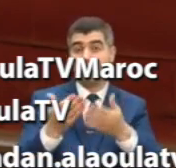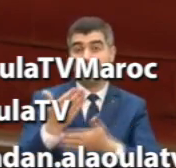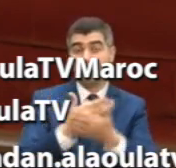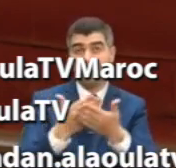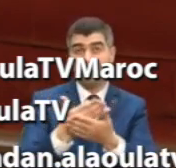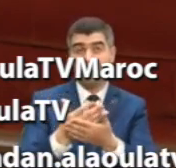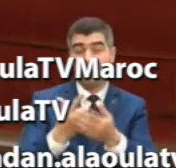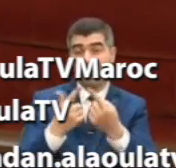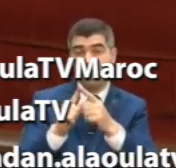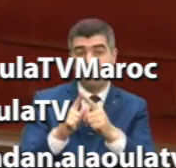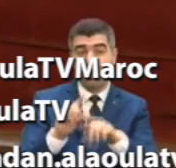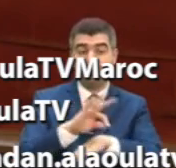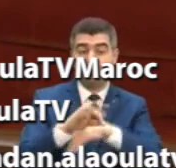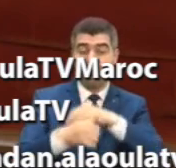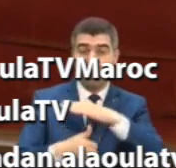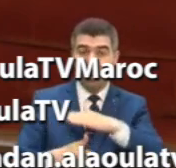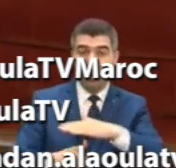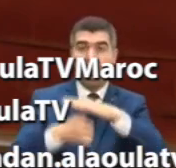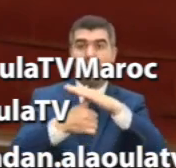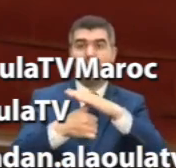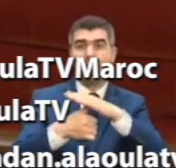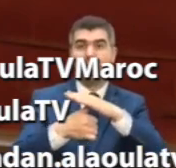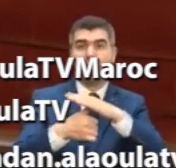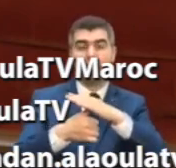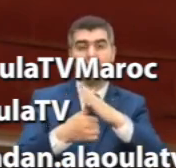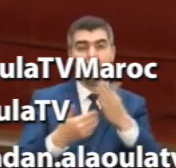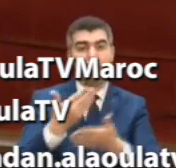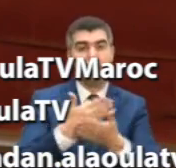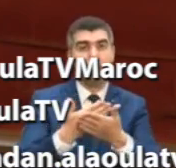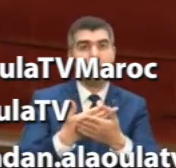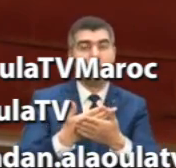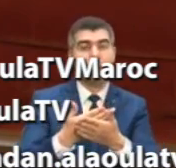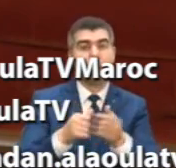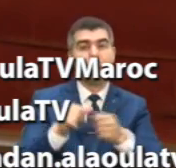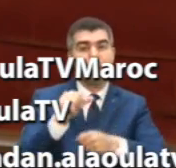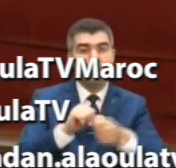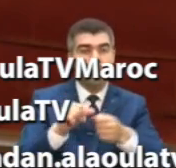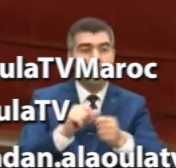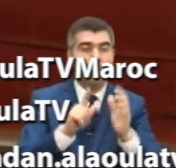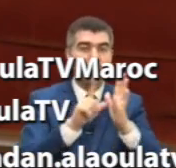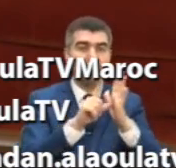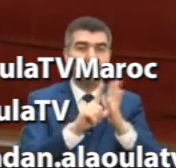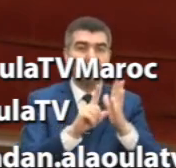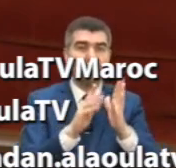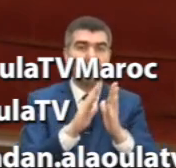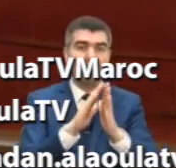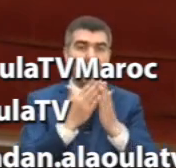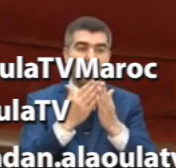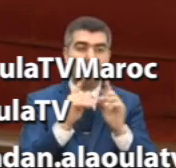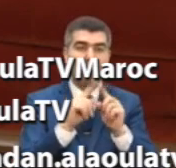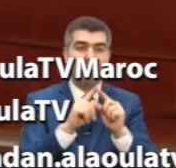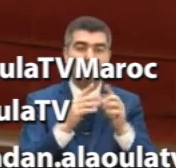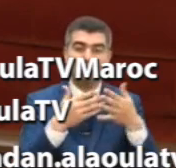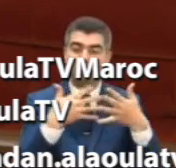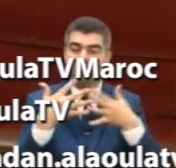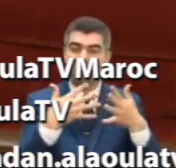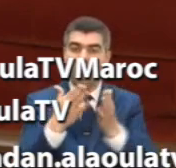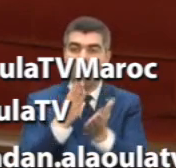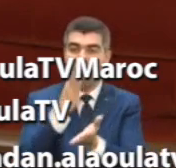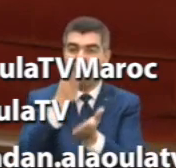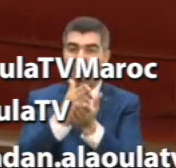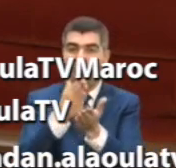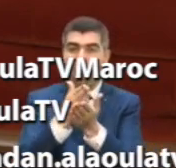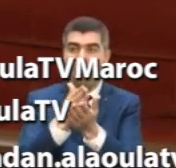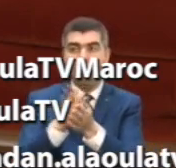وتنظيمية للتعيين في المناصب العليا اللي حاولت تستلهم المبادئ ديال الدستور القائمة على الشفافية وعلى المساواة